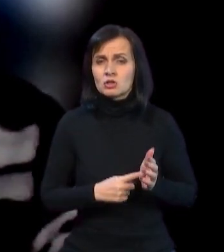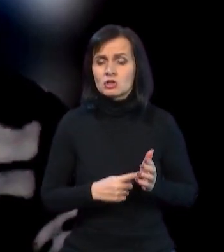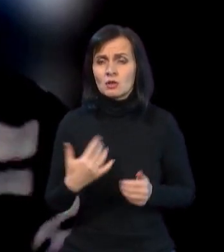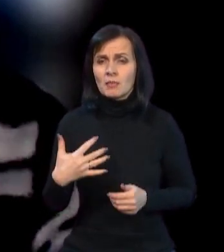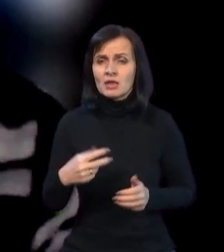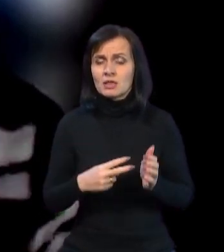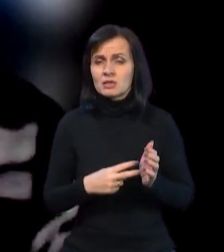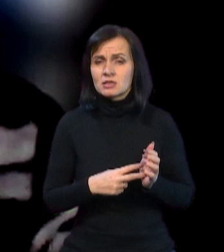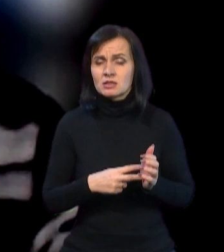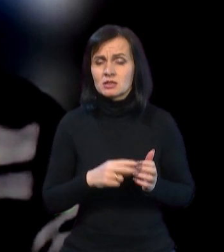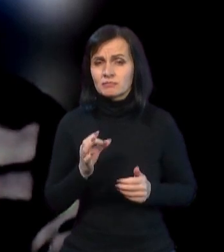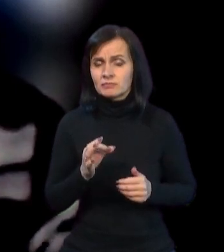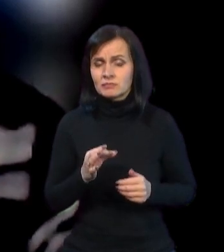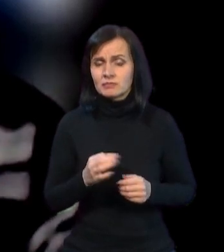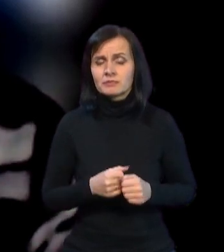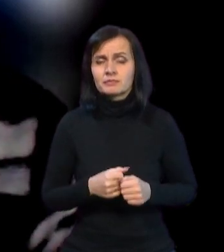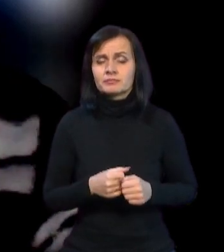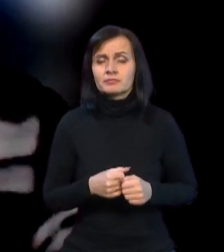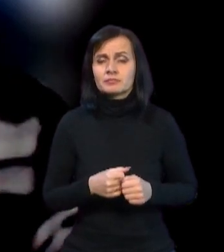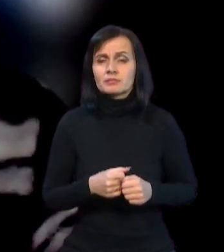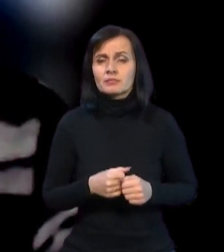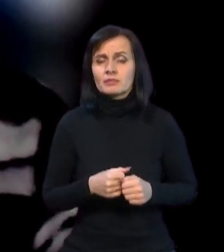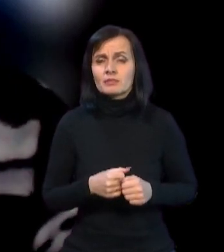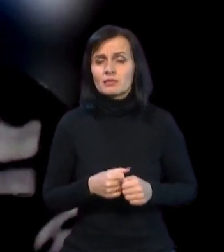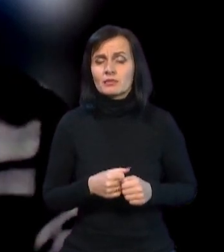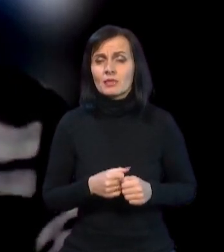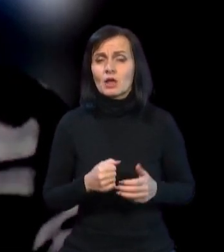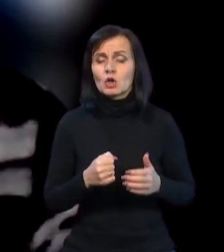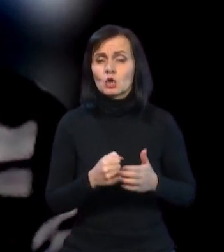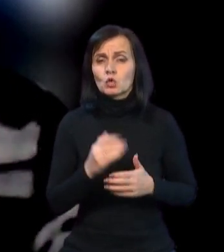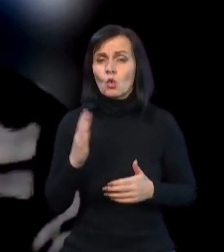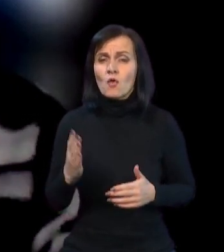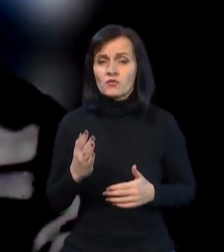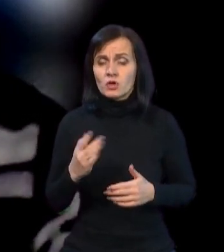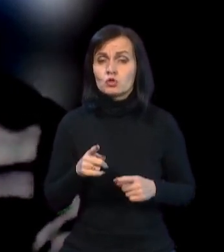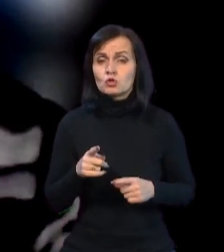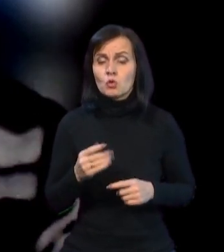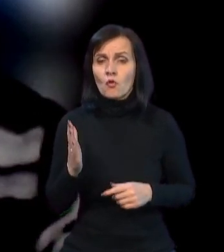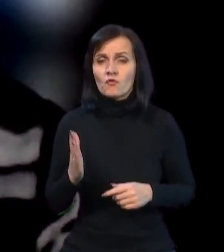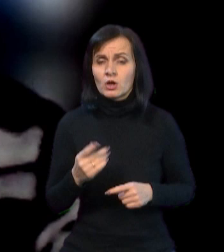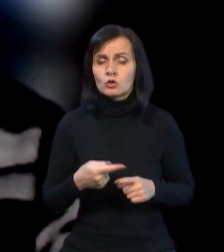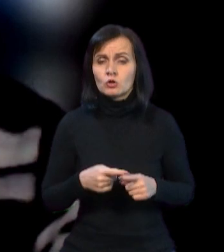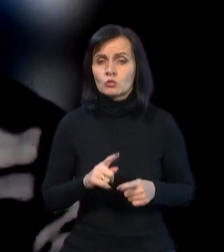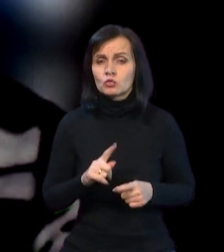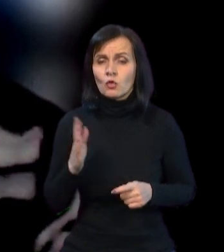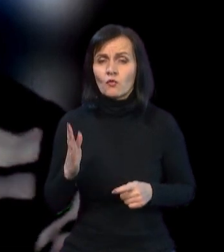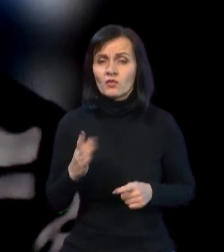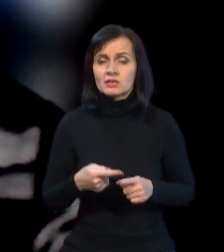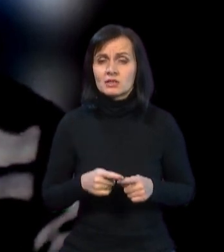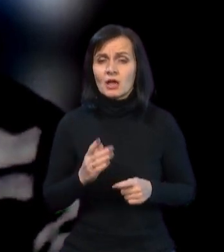36,57, 36 гривень 57 копійок і до вересня. Чому вересень? Тому що вересень – це вже